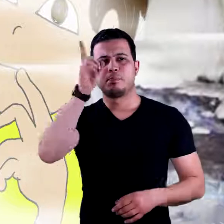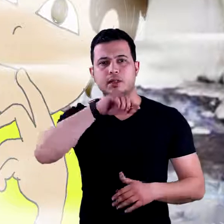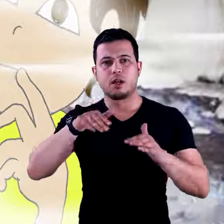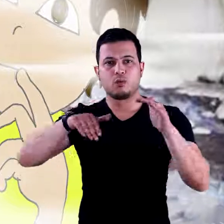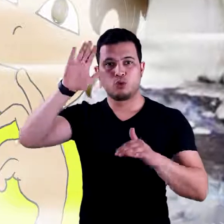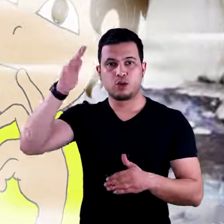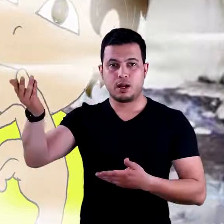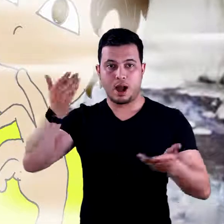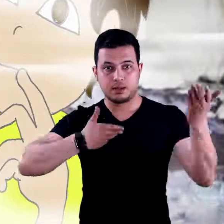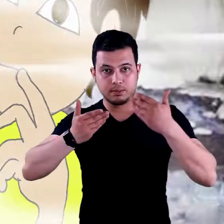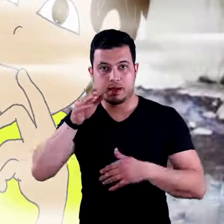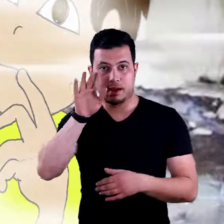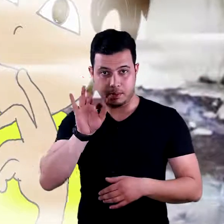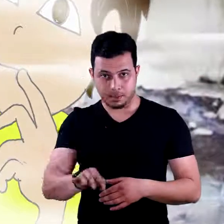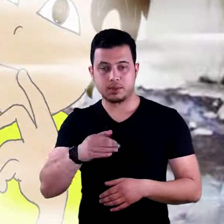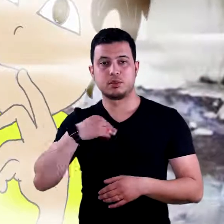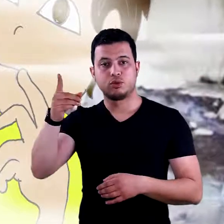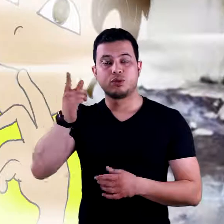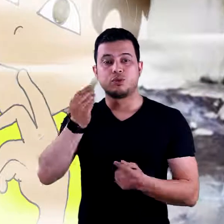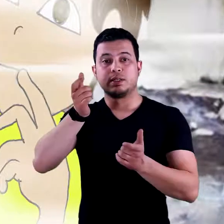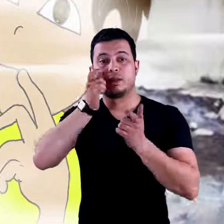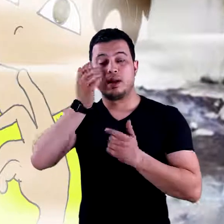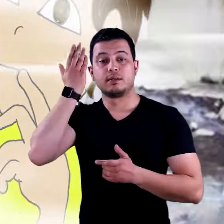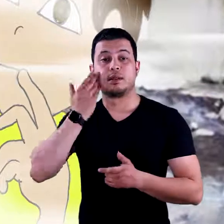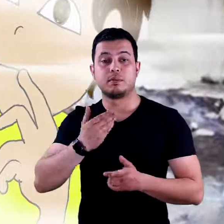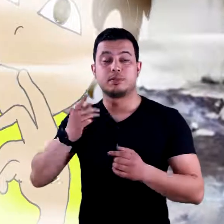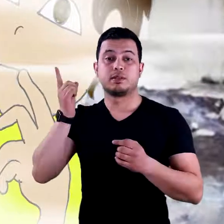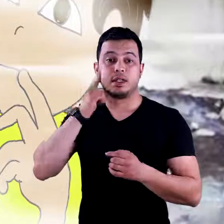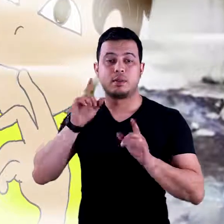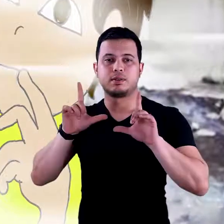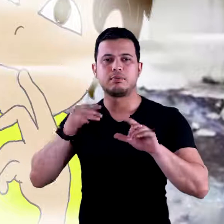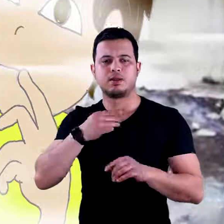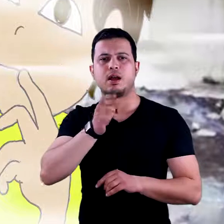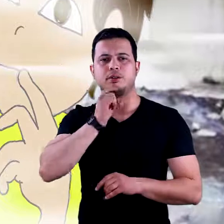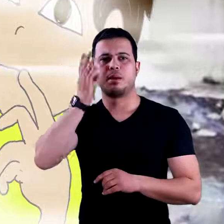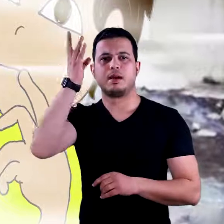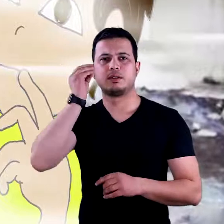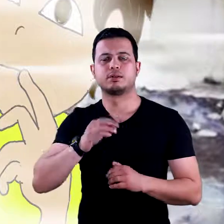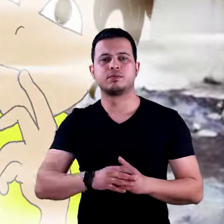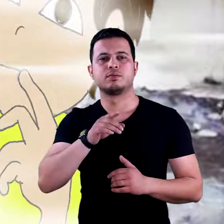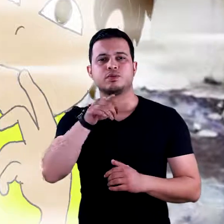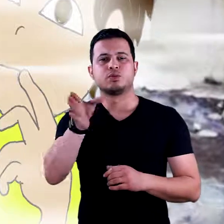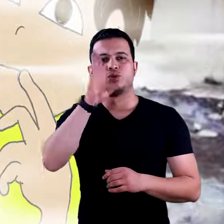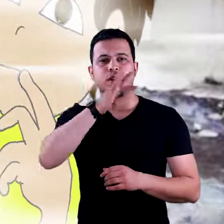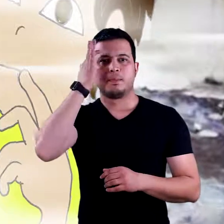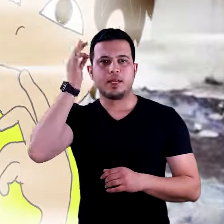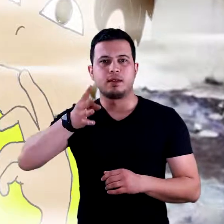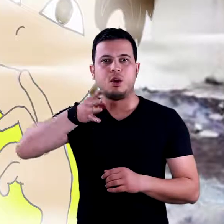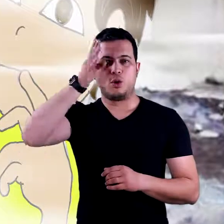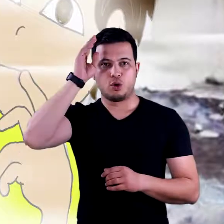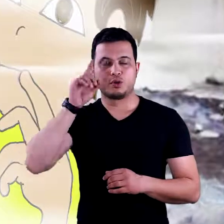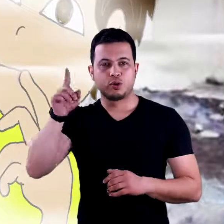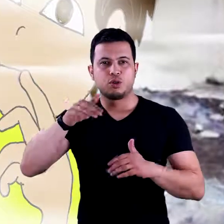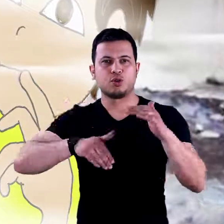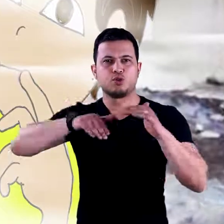büyükler konuşurken kesinlikle onları dikkatlice dinleyeceğim. Hatamı anladım. Bilge Horoz bir dağdan